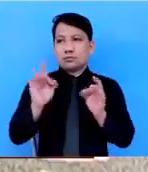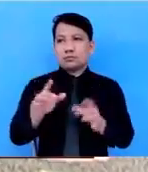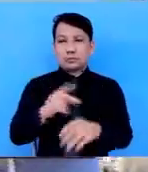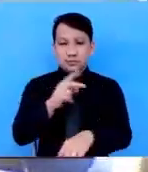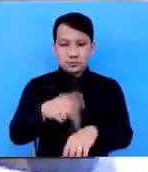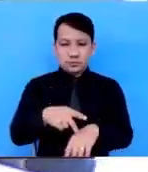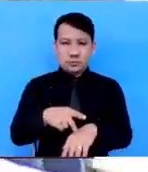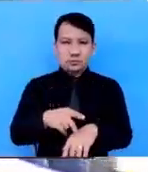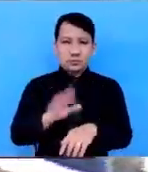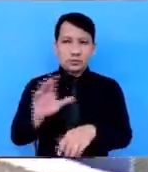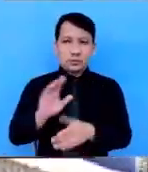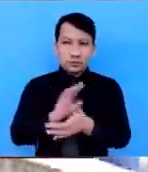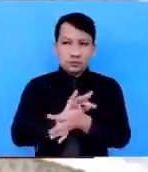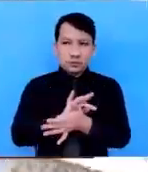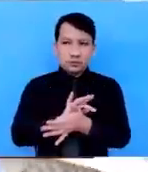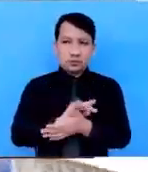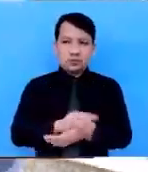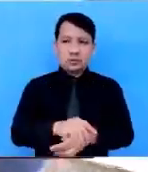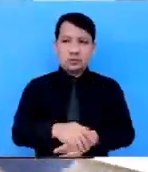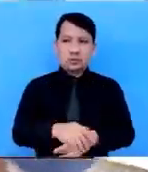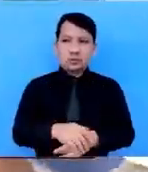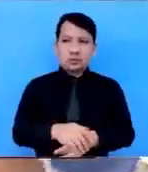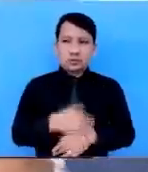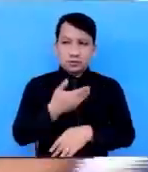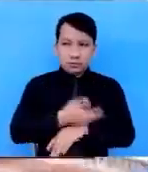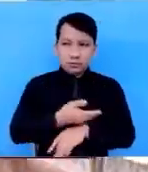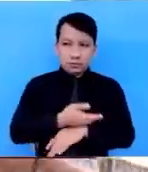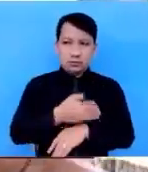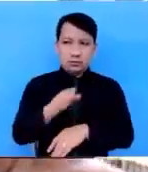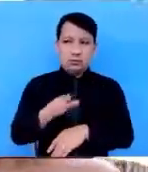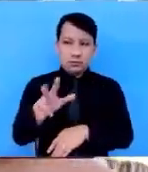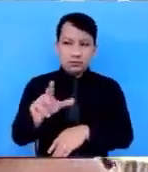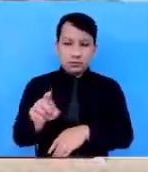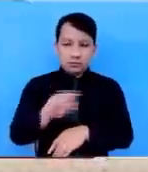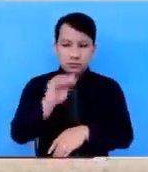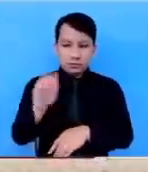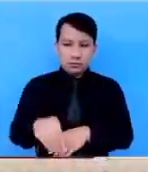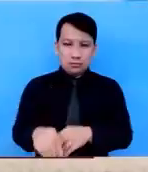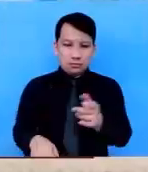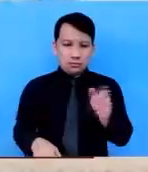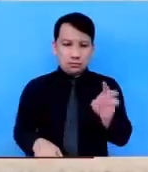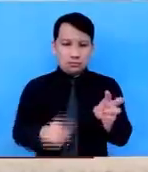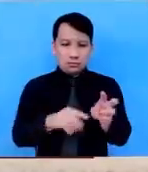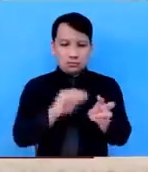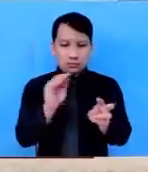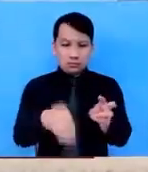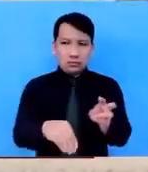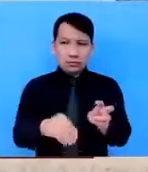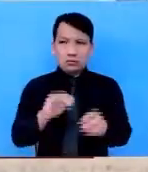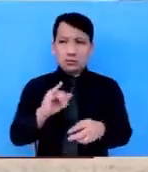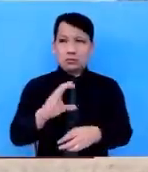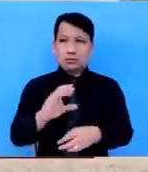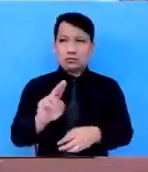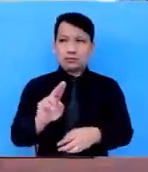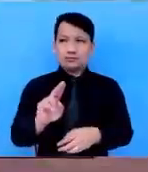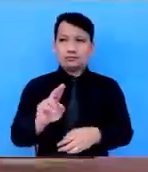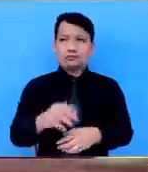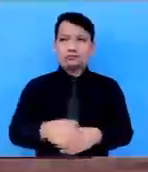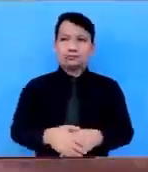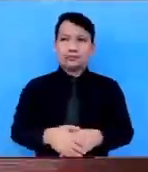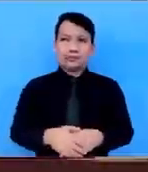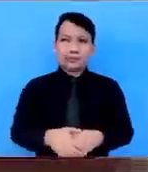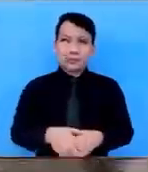COVID-19. Ang bed utilization rate nasa 31% habang 26% naman sa ICU utilization.